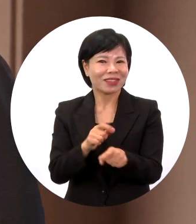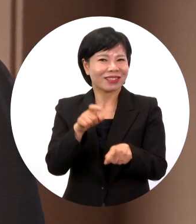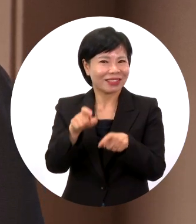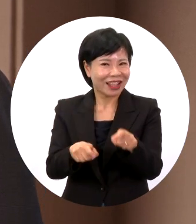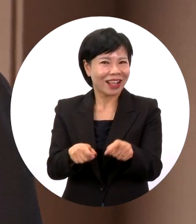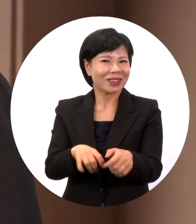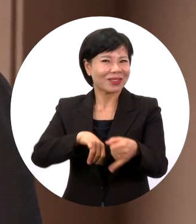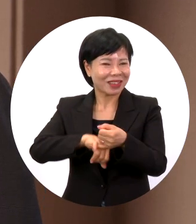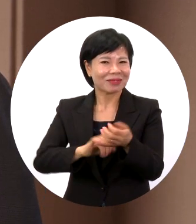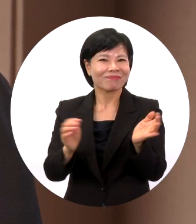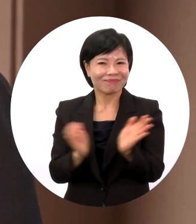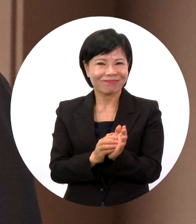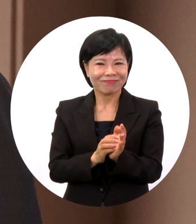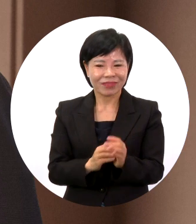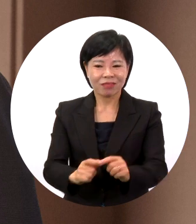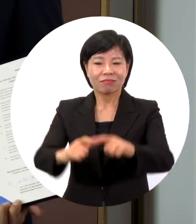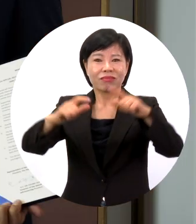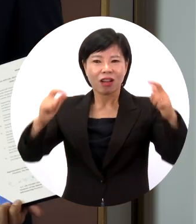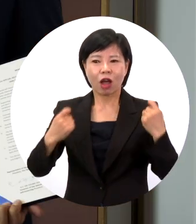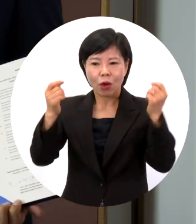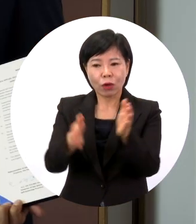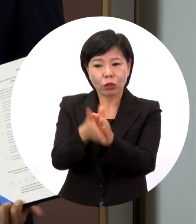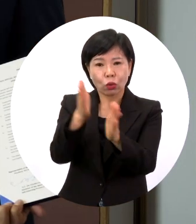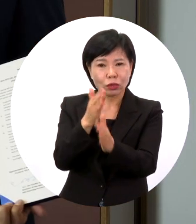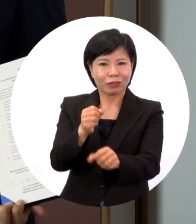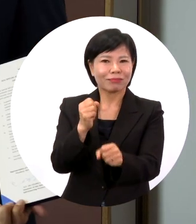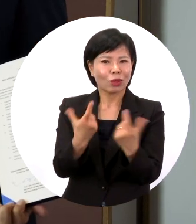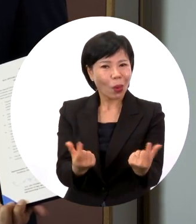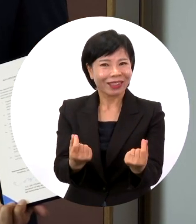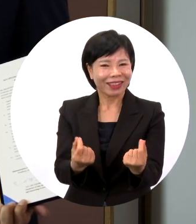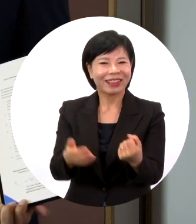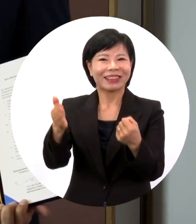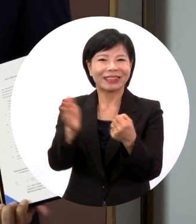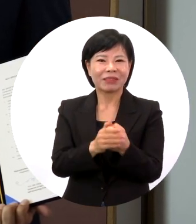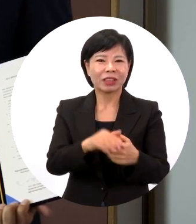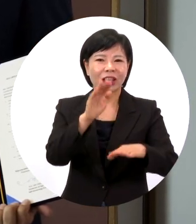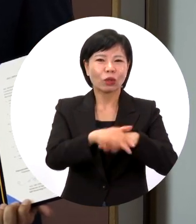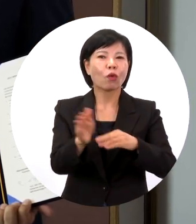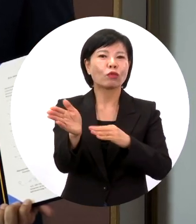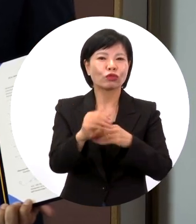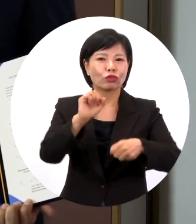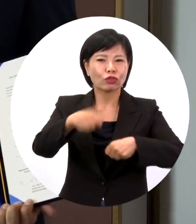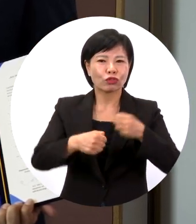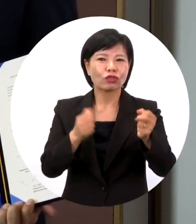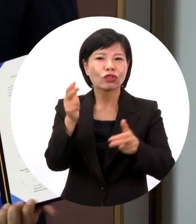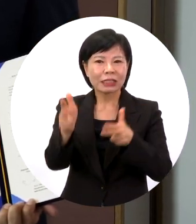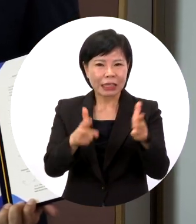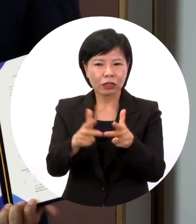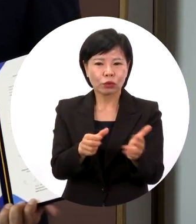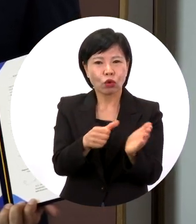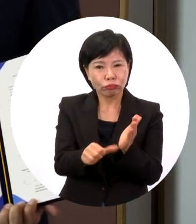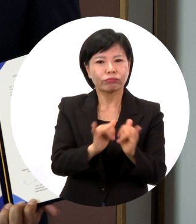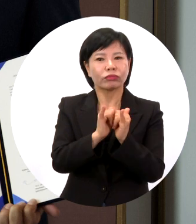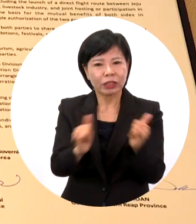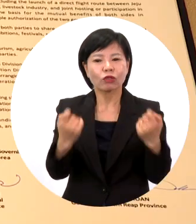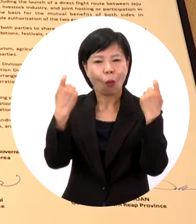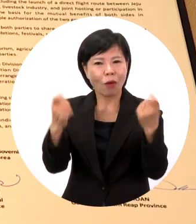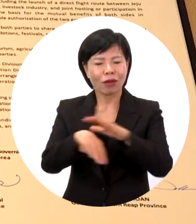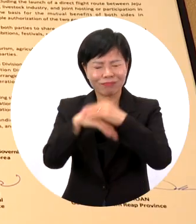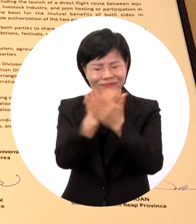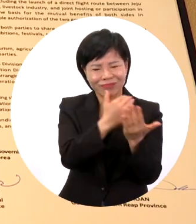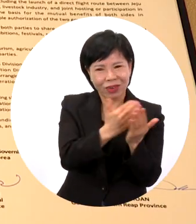나가기로 했는데요. 글로벌 관광도시라는 공통점을 바탕으로 농수축산업의 인적, 물적 교류, 관광